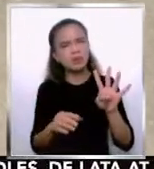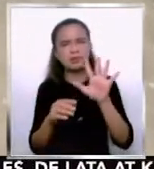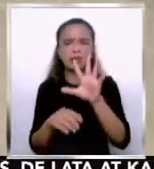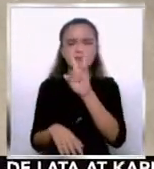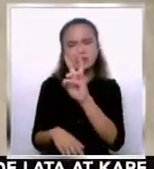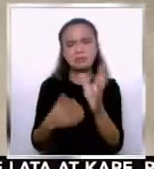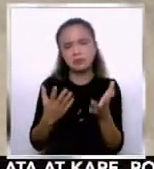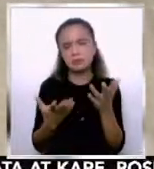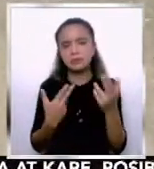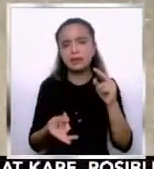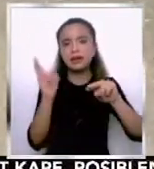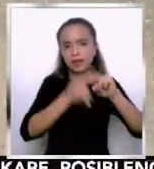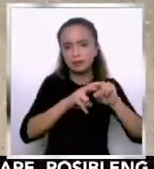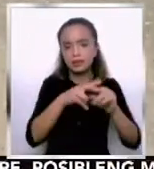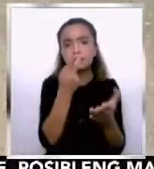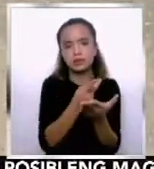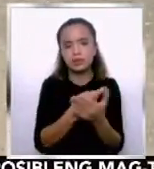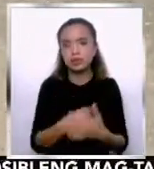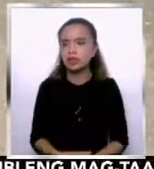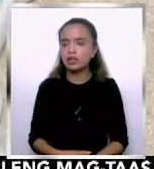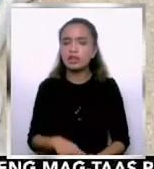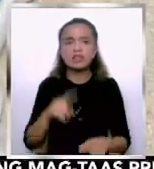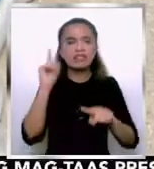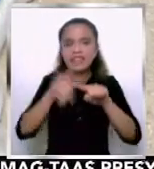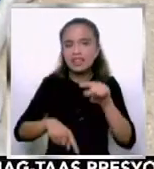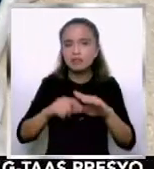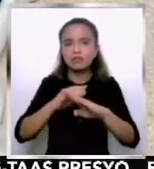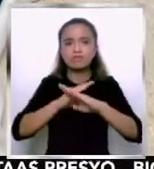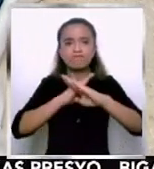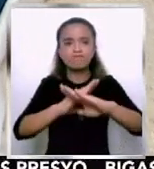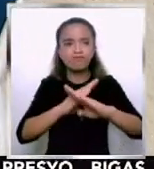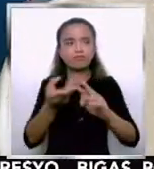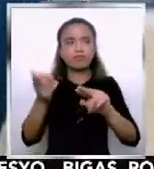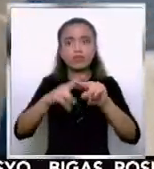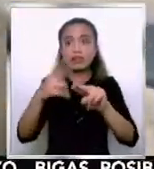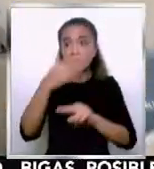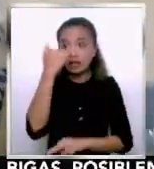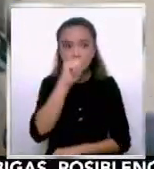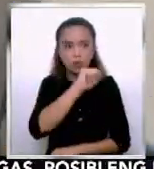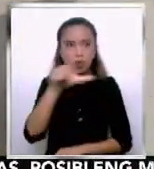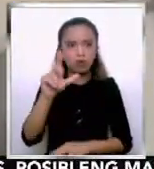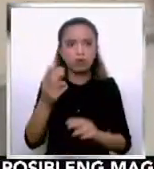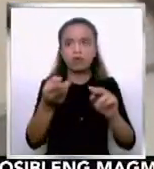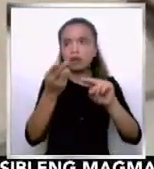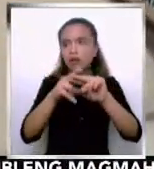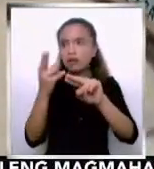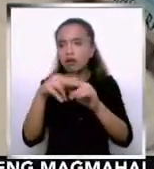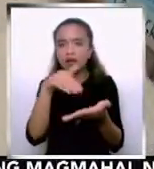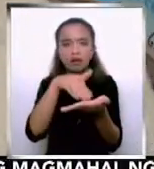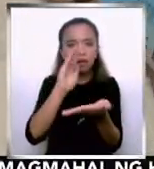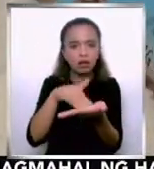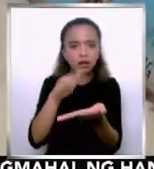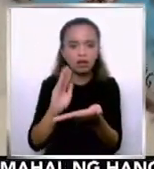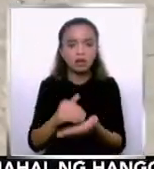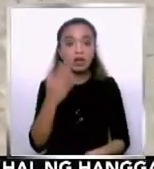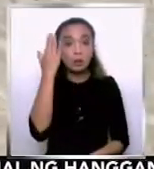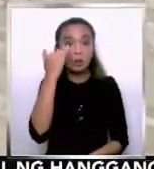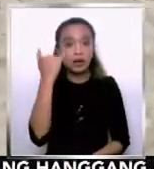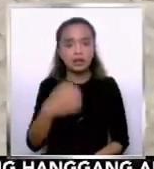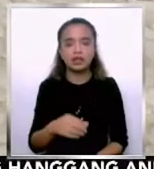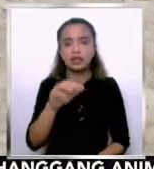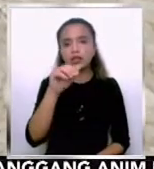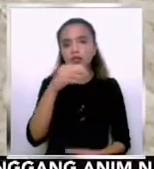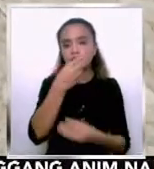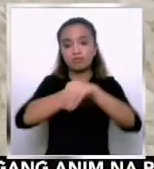niya. Hindi mo mapigilan na tumaas. Lahat na tumataas, hindi lang pinagano. Kasi unang-una nga, yung abono mo tumaas.